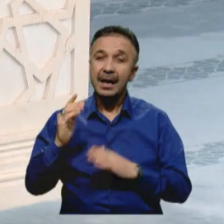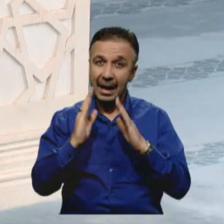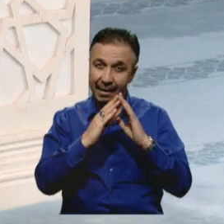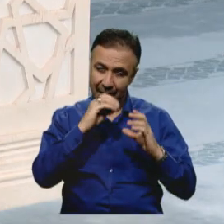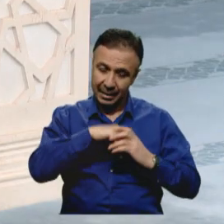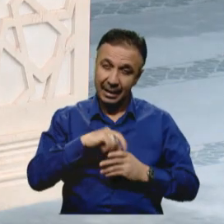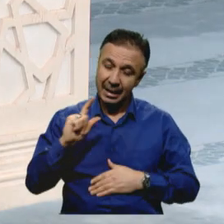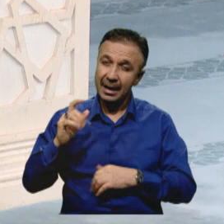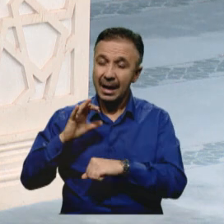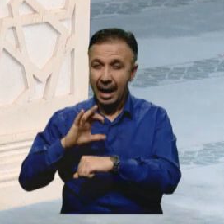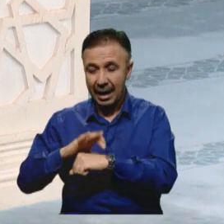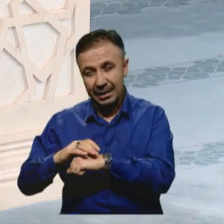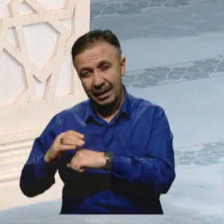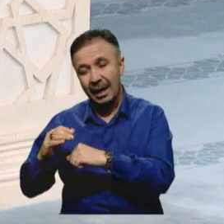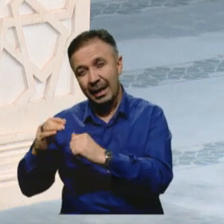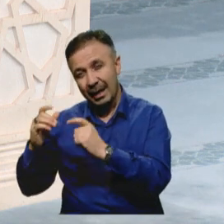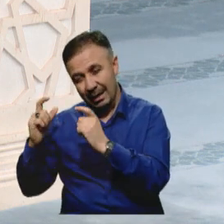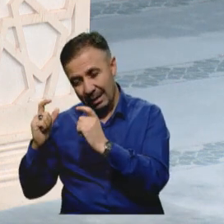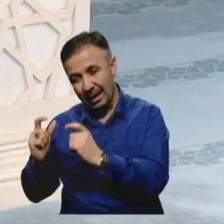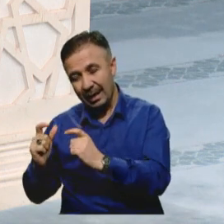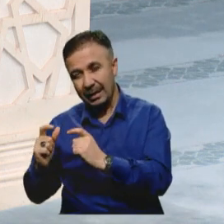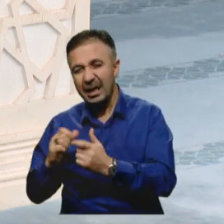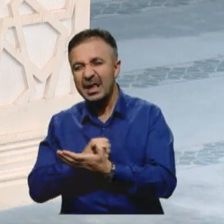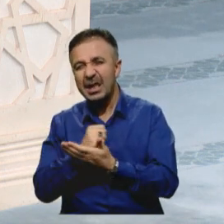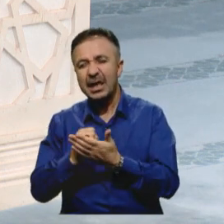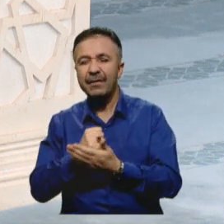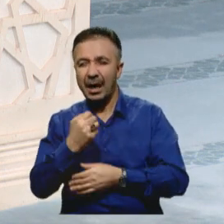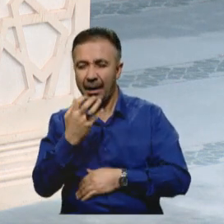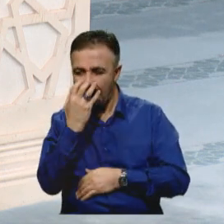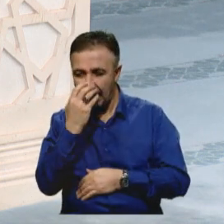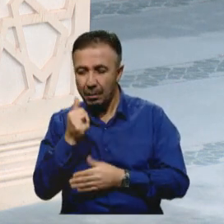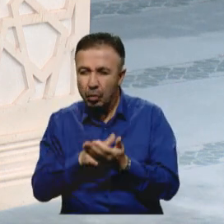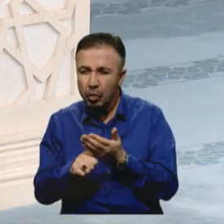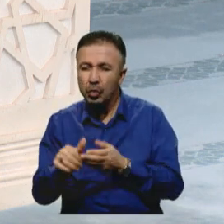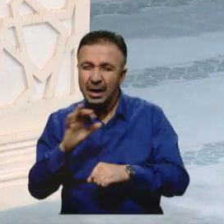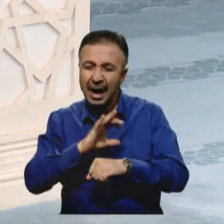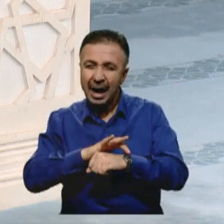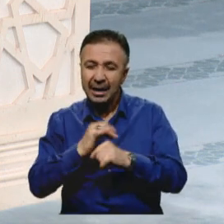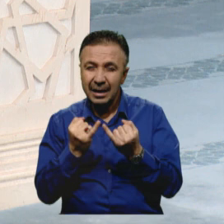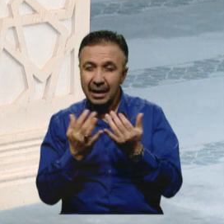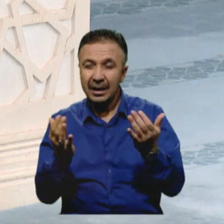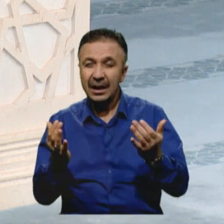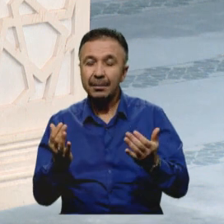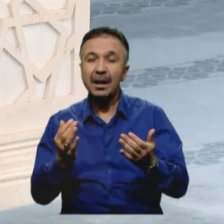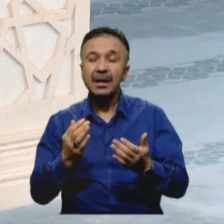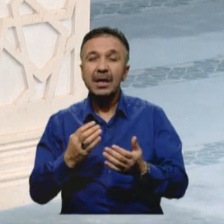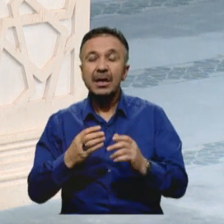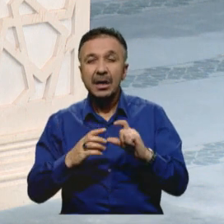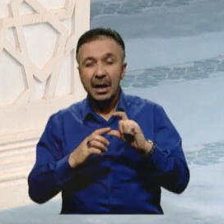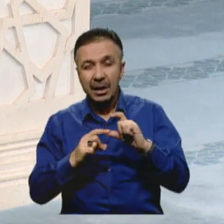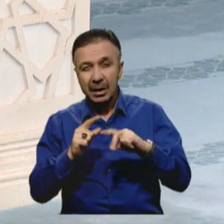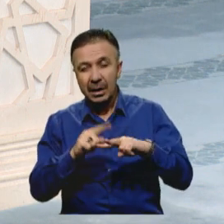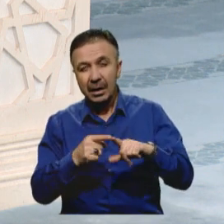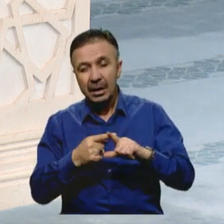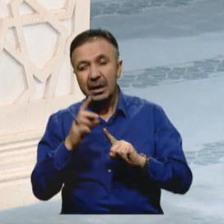gerekse hastane köşelerinde şifa bekleyen bütün hasta kardeşlerimize Şafi isminle şifalar ihsan eyle ya